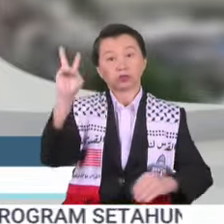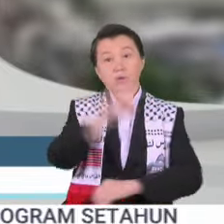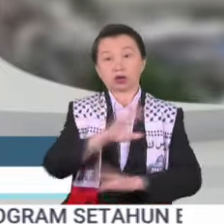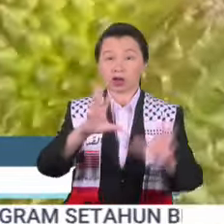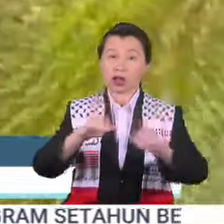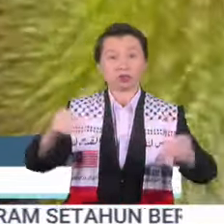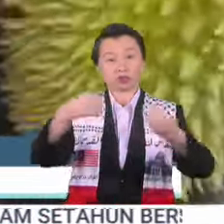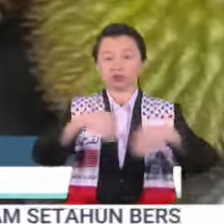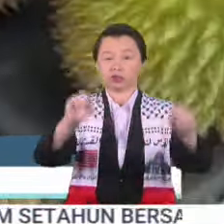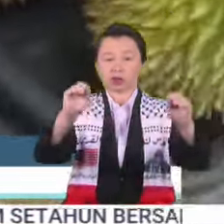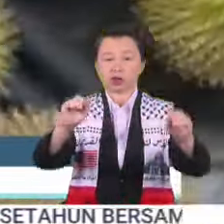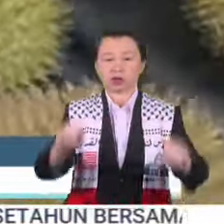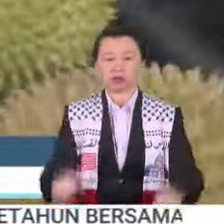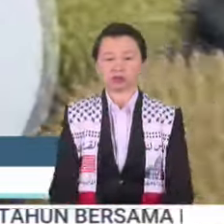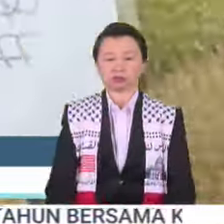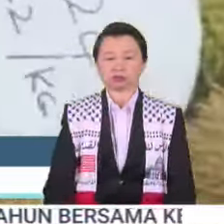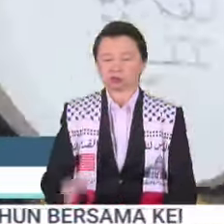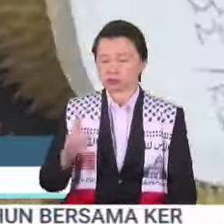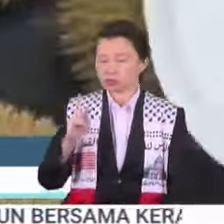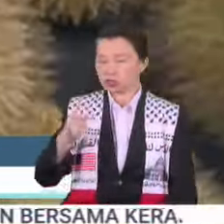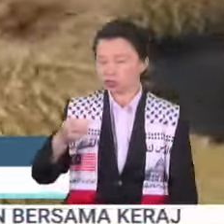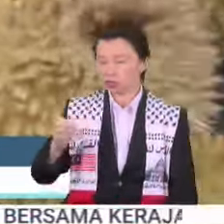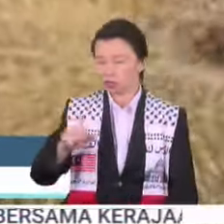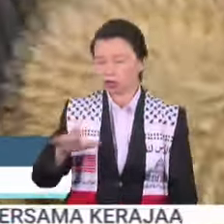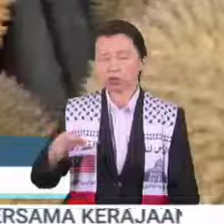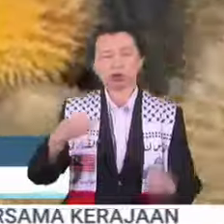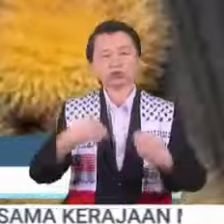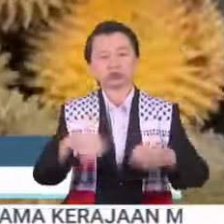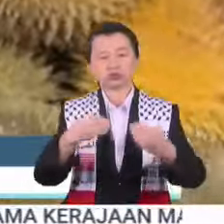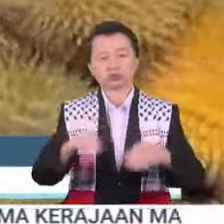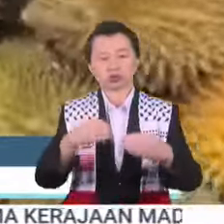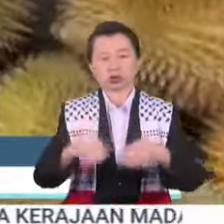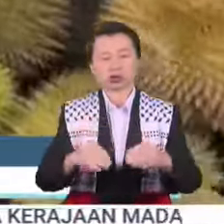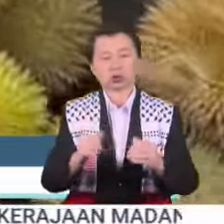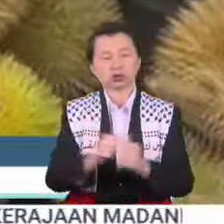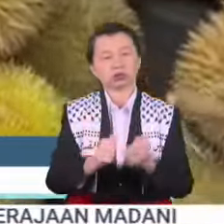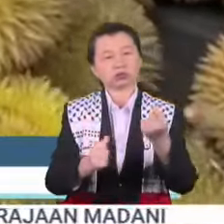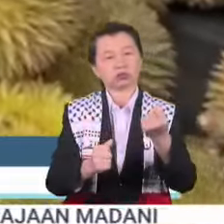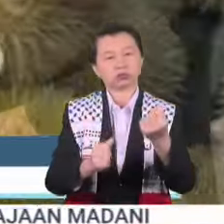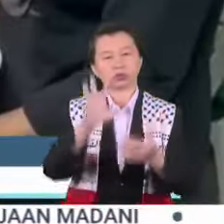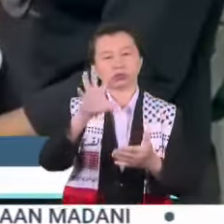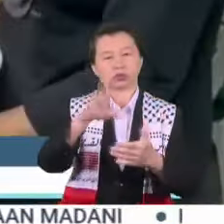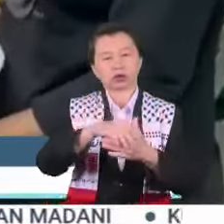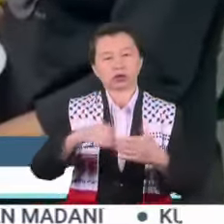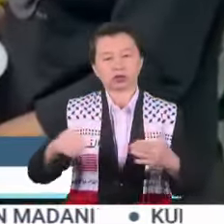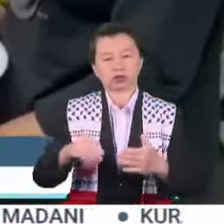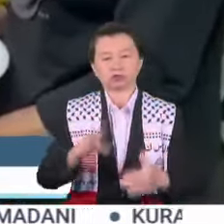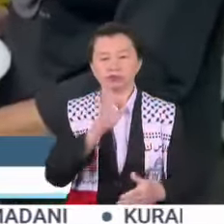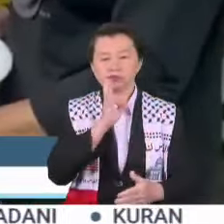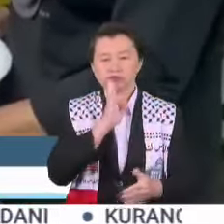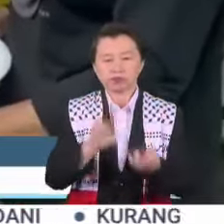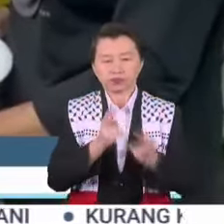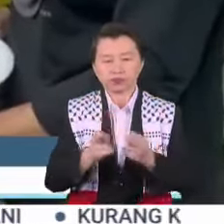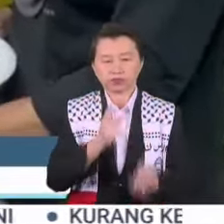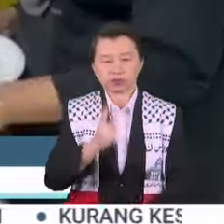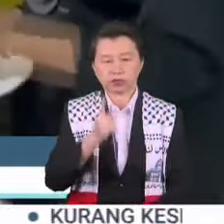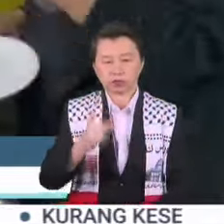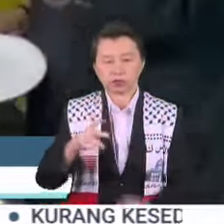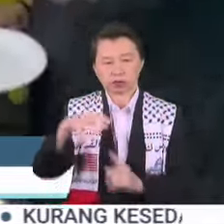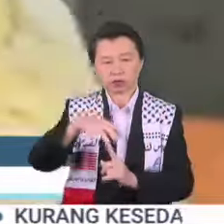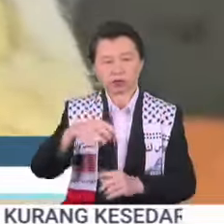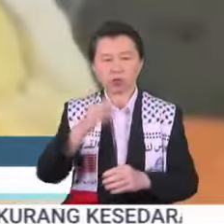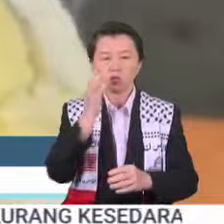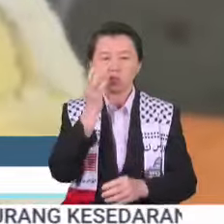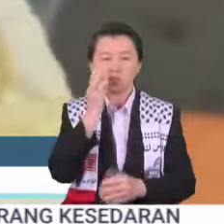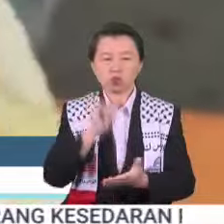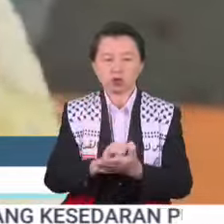2 hari. Muhammad Khairul Yaakob menjual 1 pek durian pulut dengan harga RM5. Menurut pengusaha kafe dan gerai buah-buahan